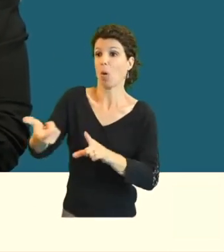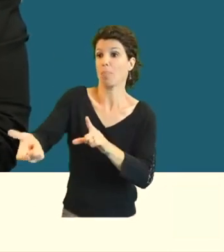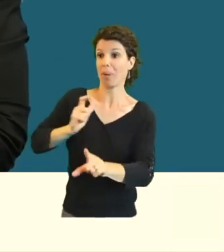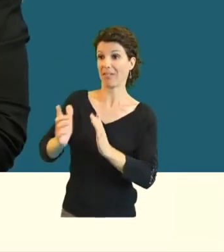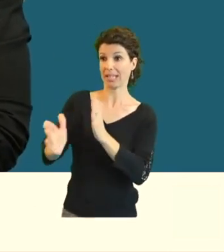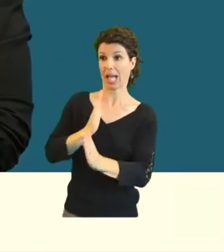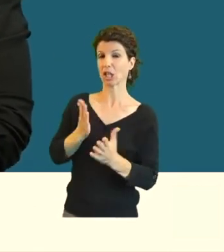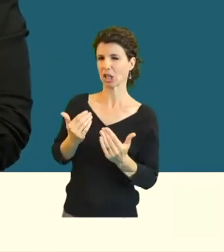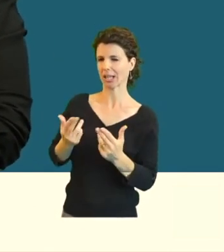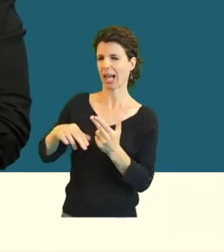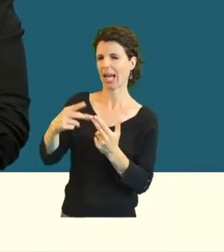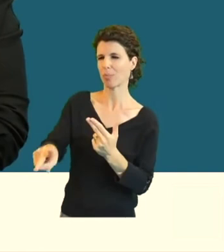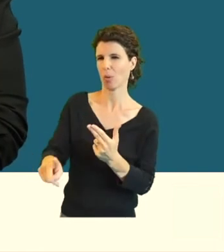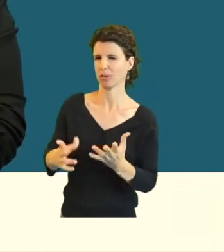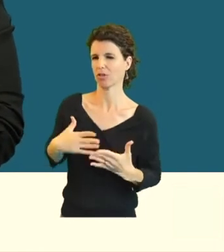La première des choses, c'est